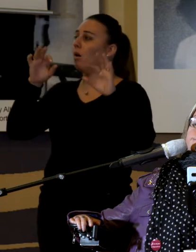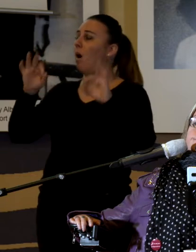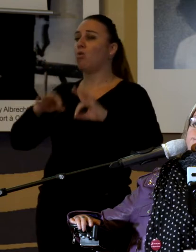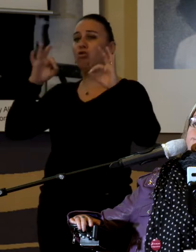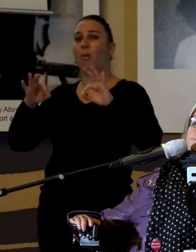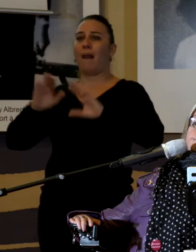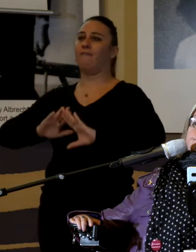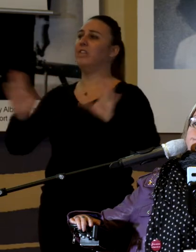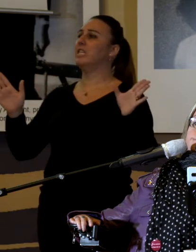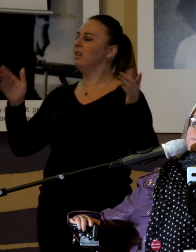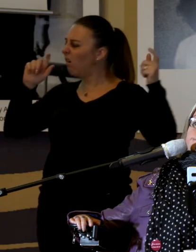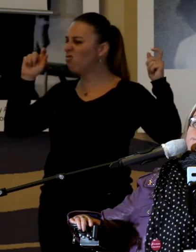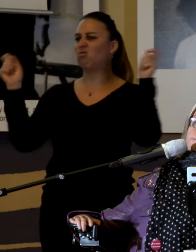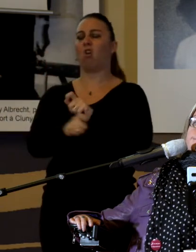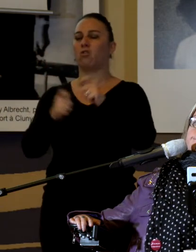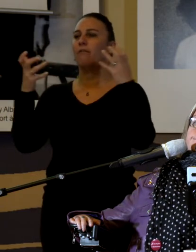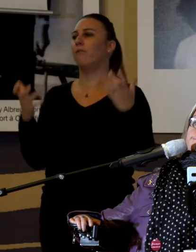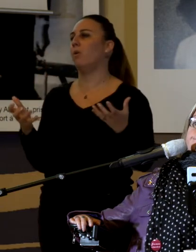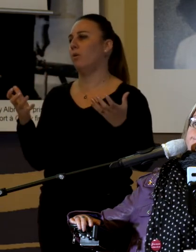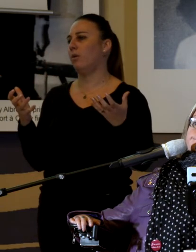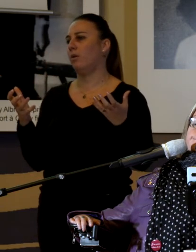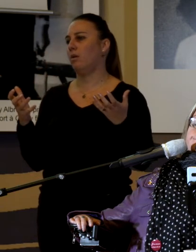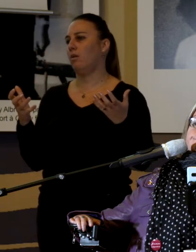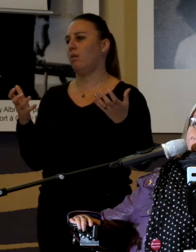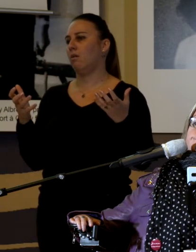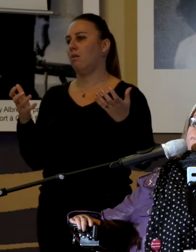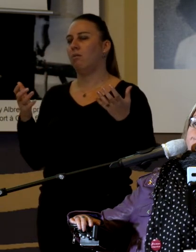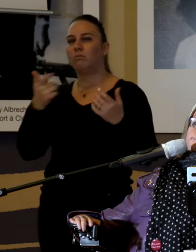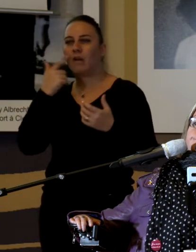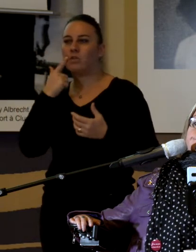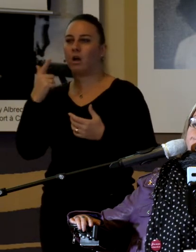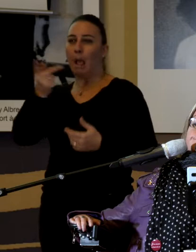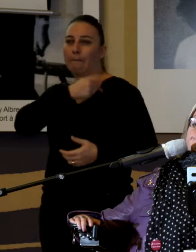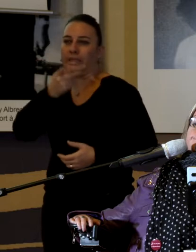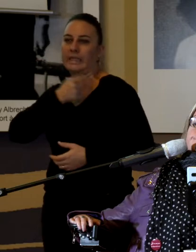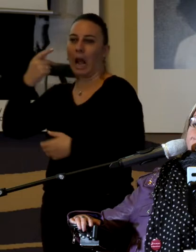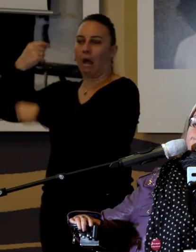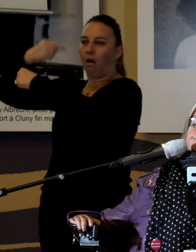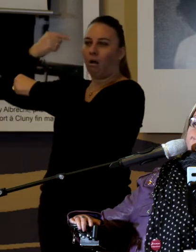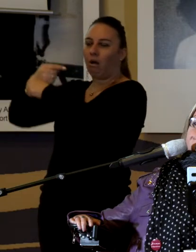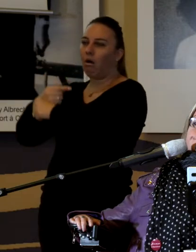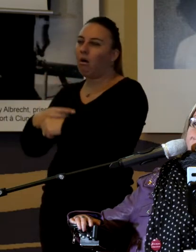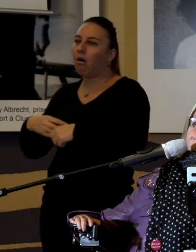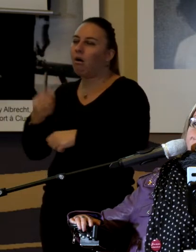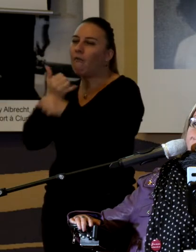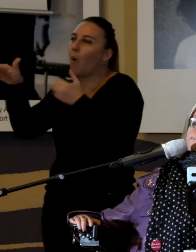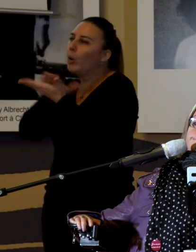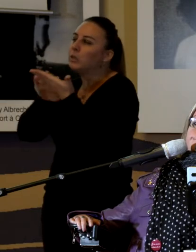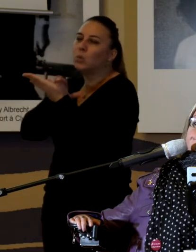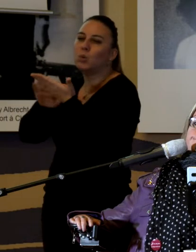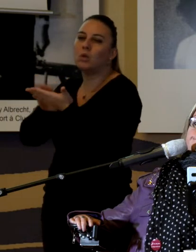domination, pour montrer que la fatalité biomédicale, c'était un prétexte, non,